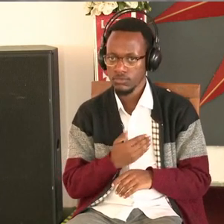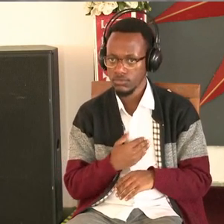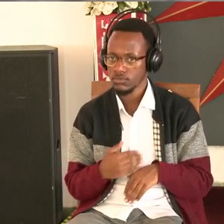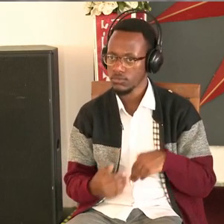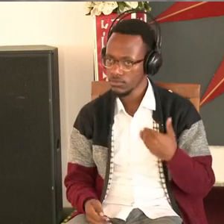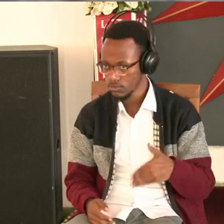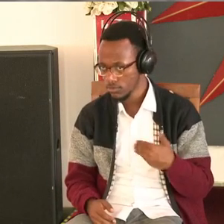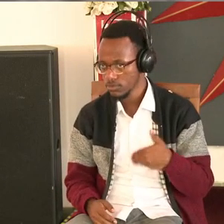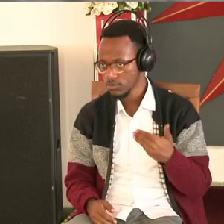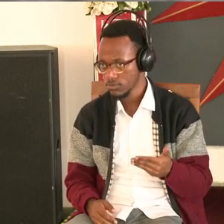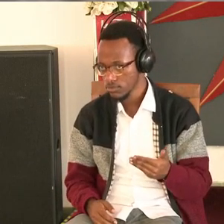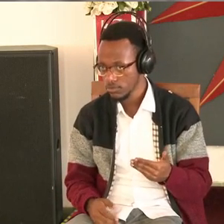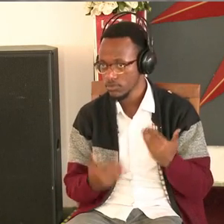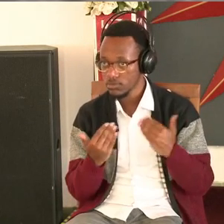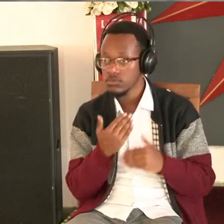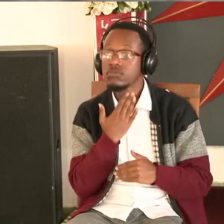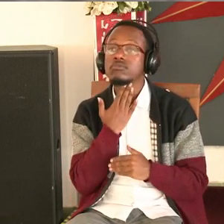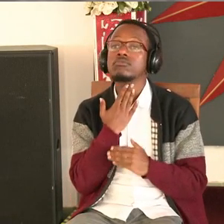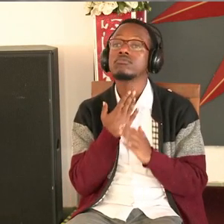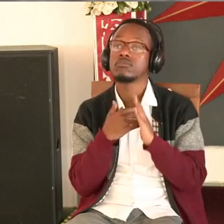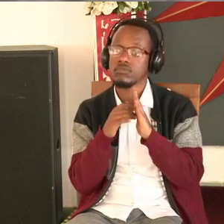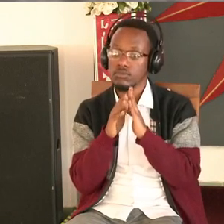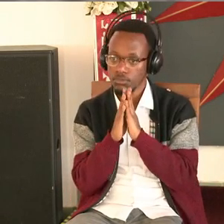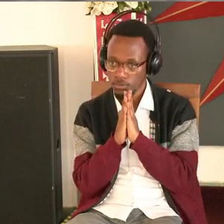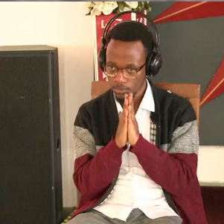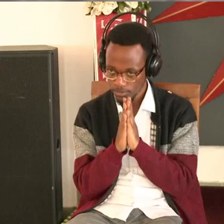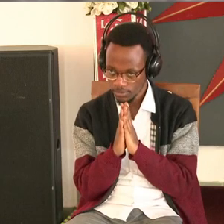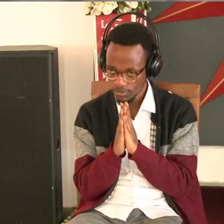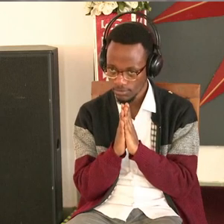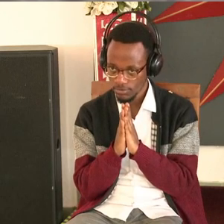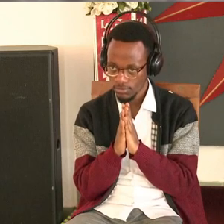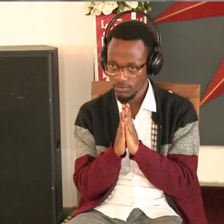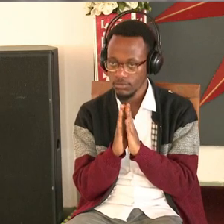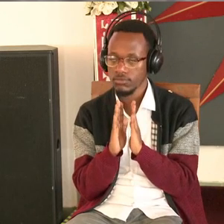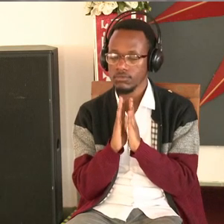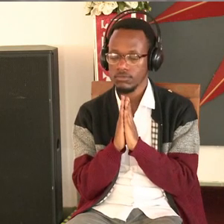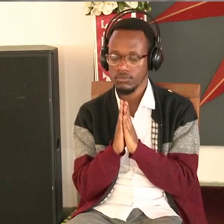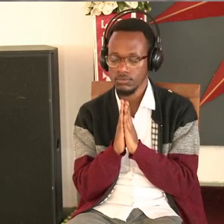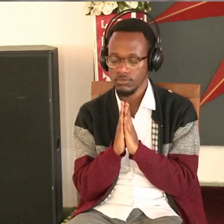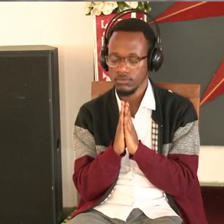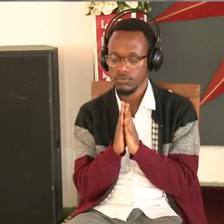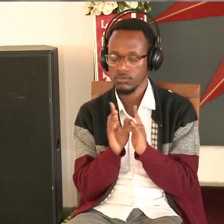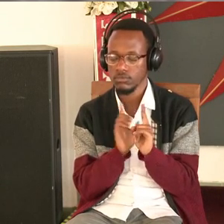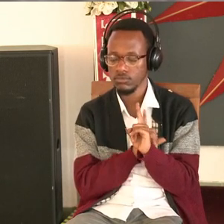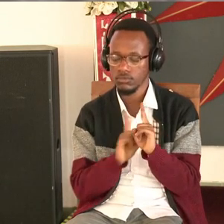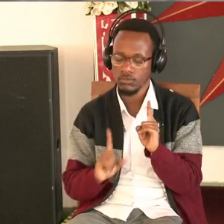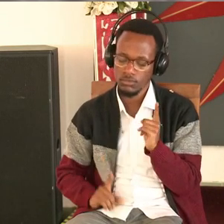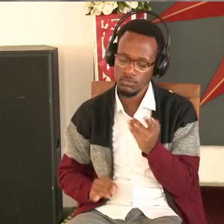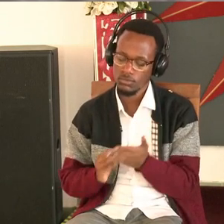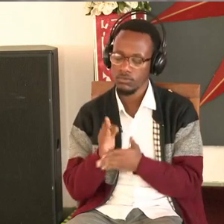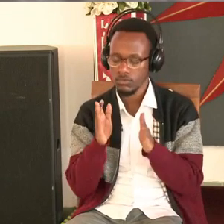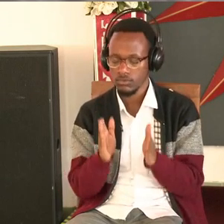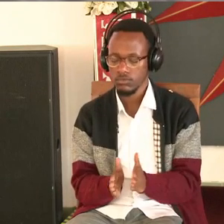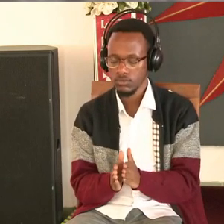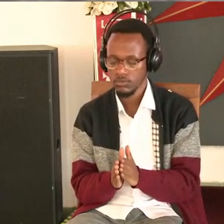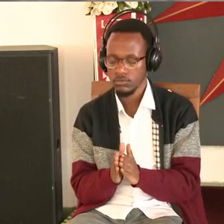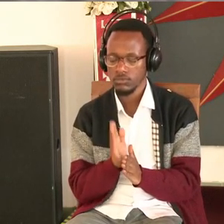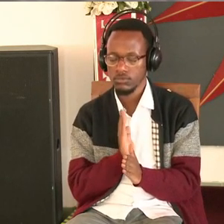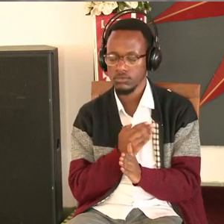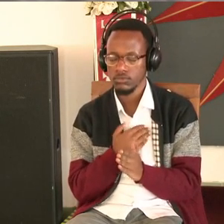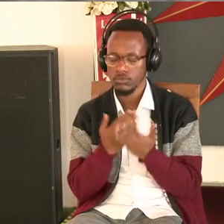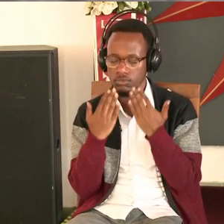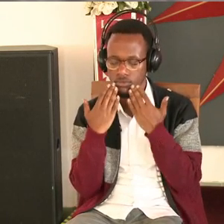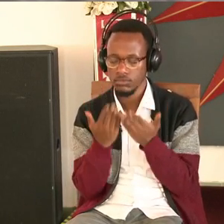adahwema kutugirira. Nous voulons prier. Turashaka gusenga none. Seigneur fidèle. Data ukiranuka. Nous te